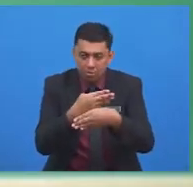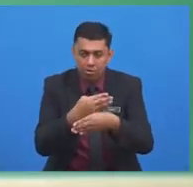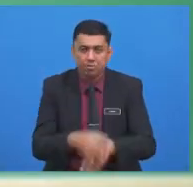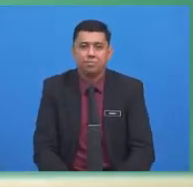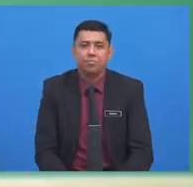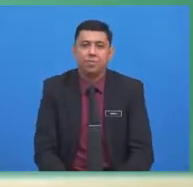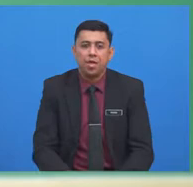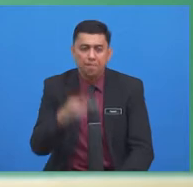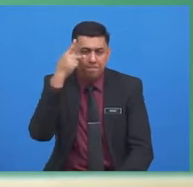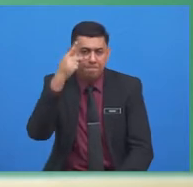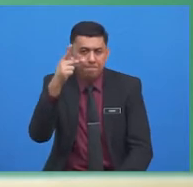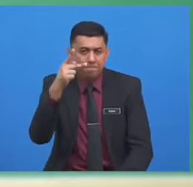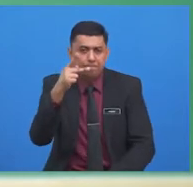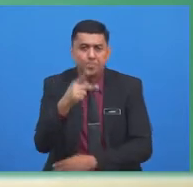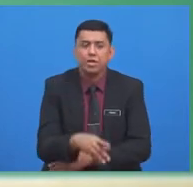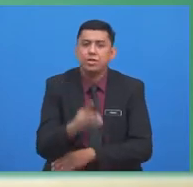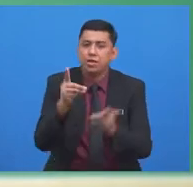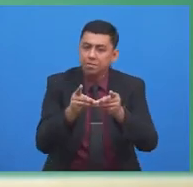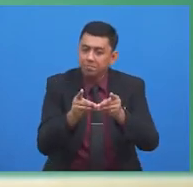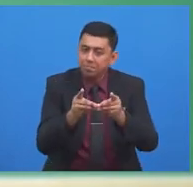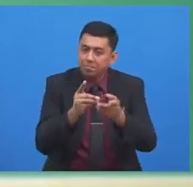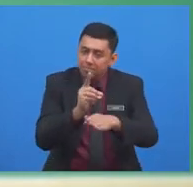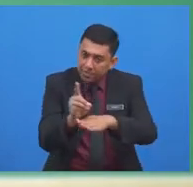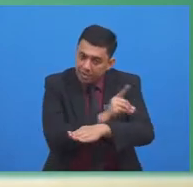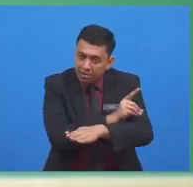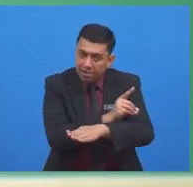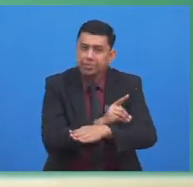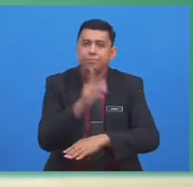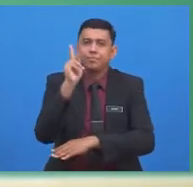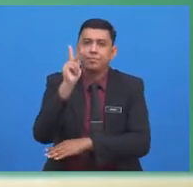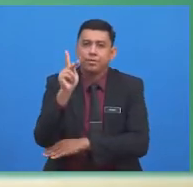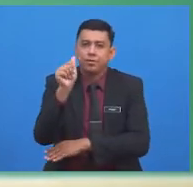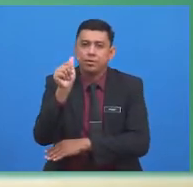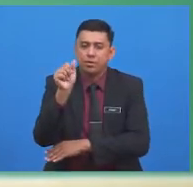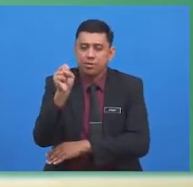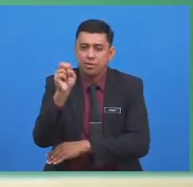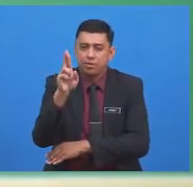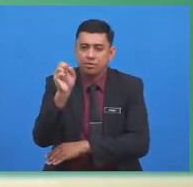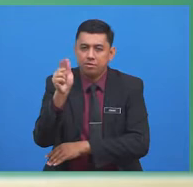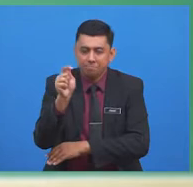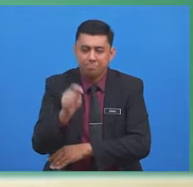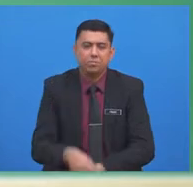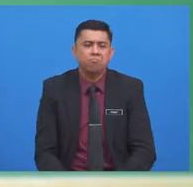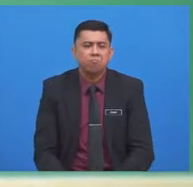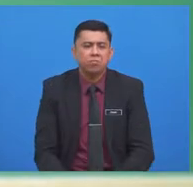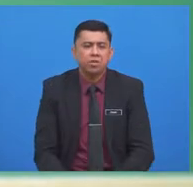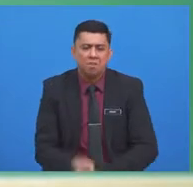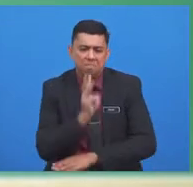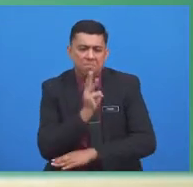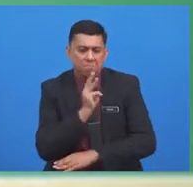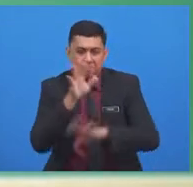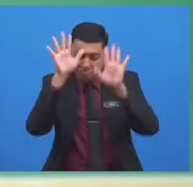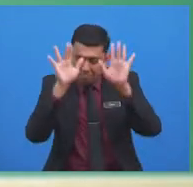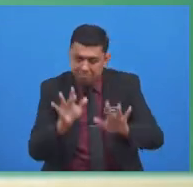pandang darat khas. Tindak balas antara kalsium karbonat dalam batu kapur dengan air